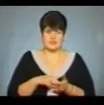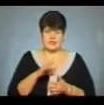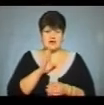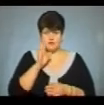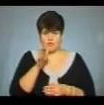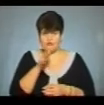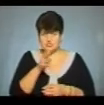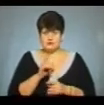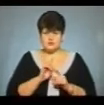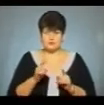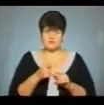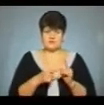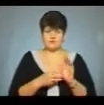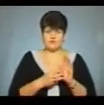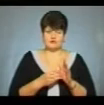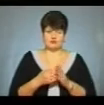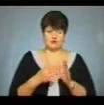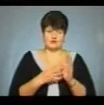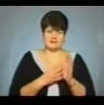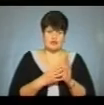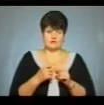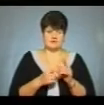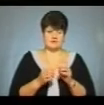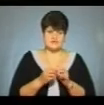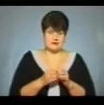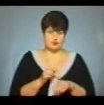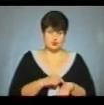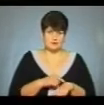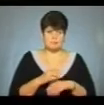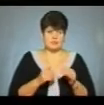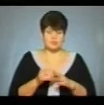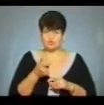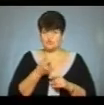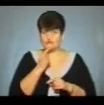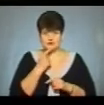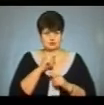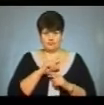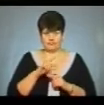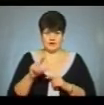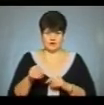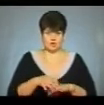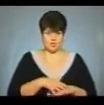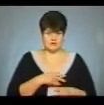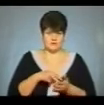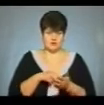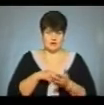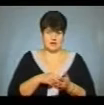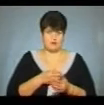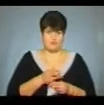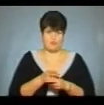час, особливо з 7:30 до 9:00, пів 10:00 години, практично дуже тяжко виїхати, довго треба стояти в